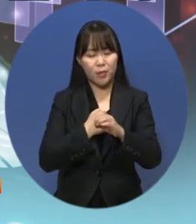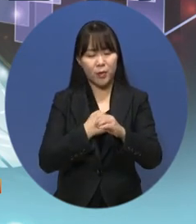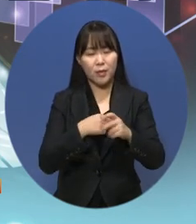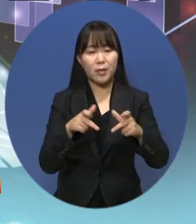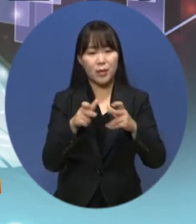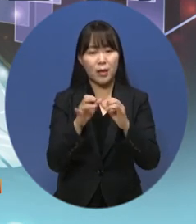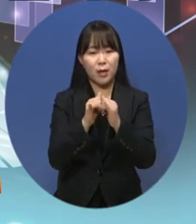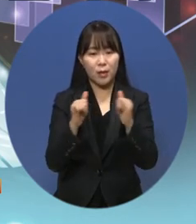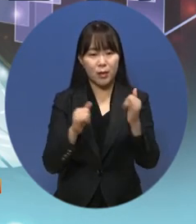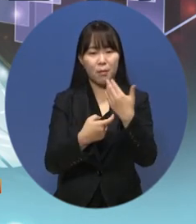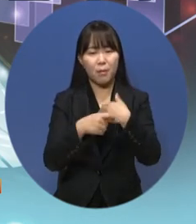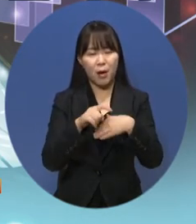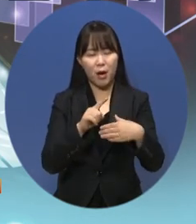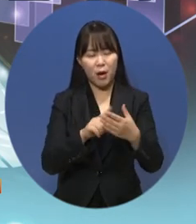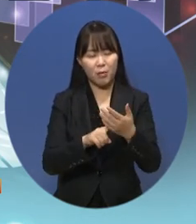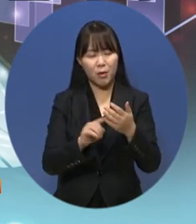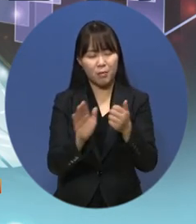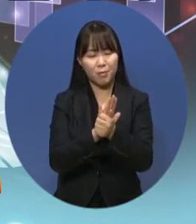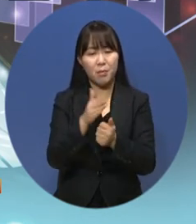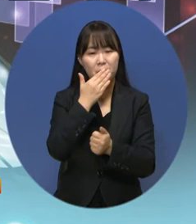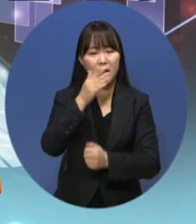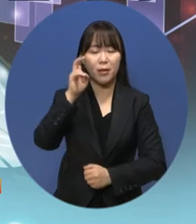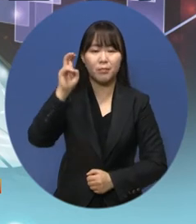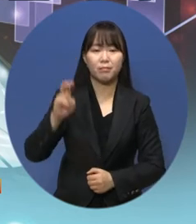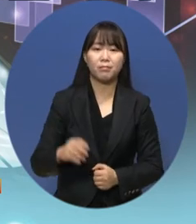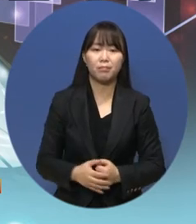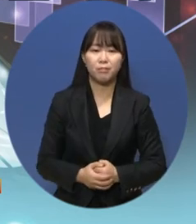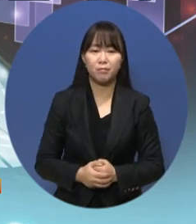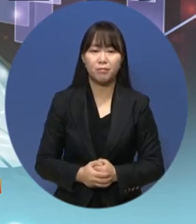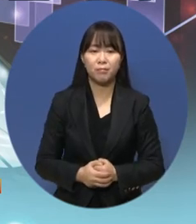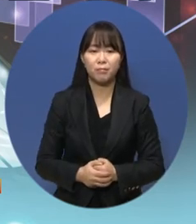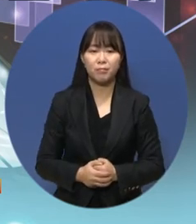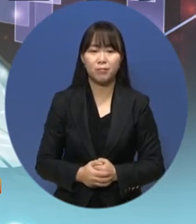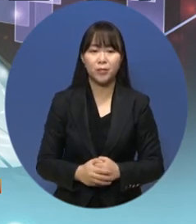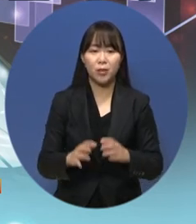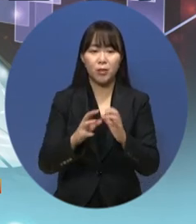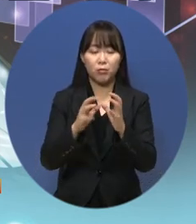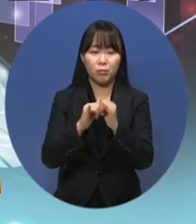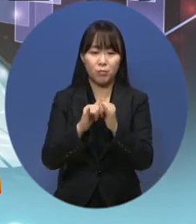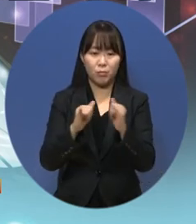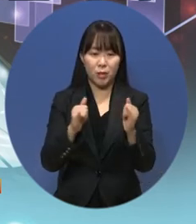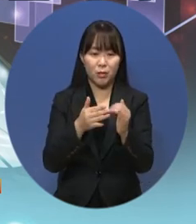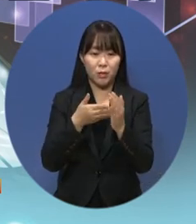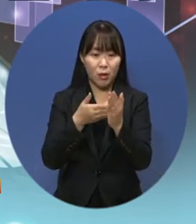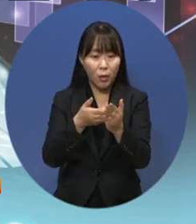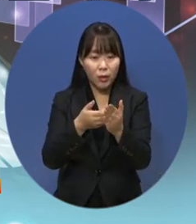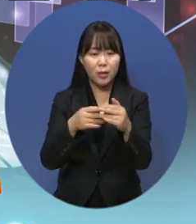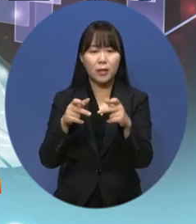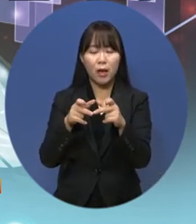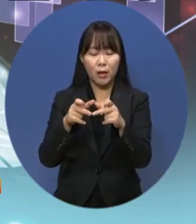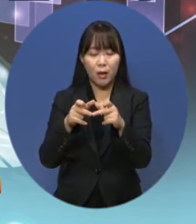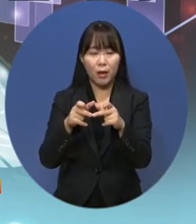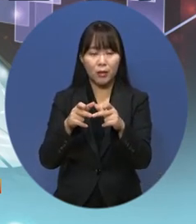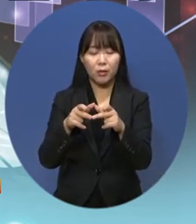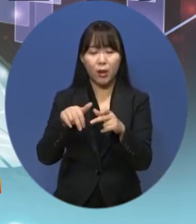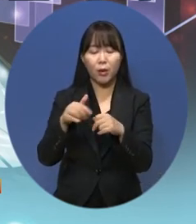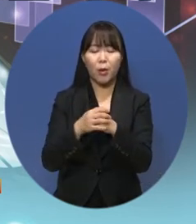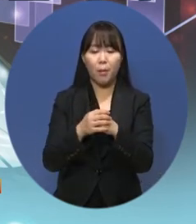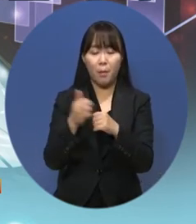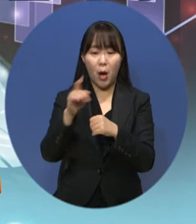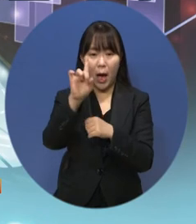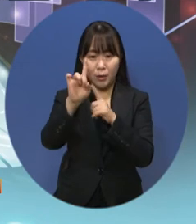장애인들의 마음을 열어줄 것입니다 국민 청원의 장애인 고정 채널 총 원히